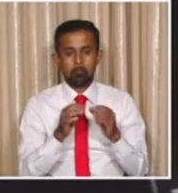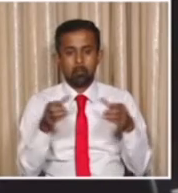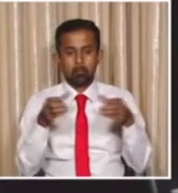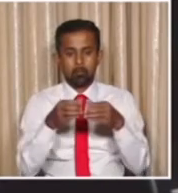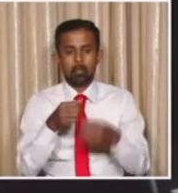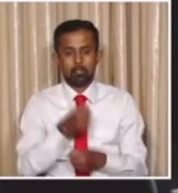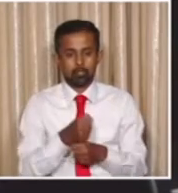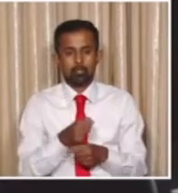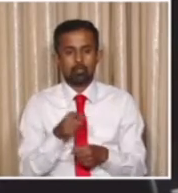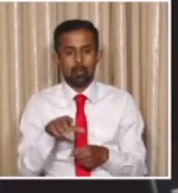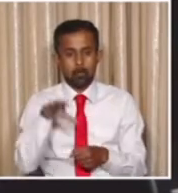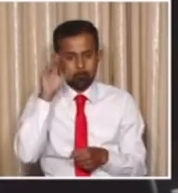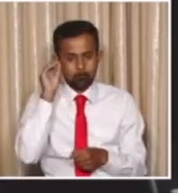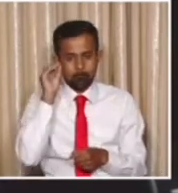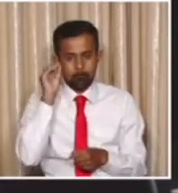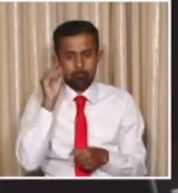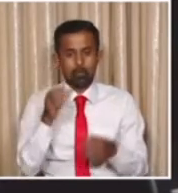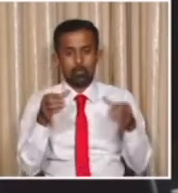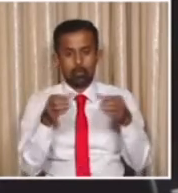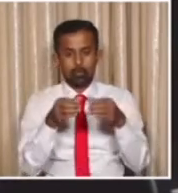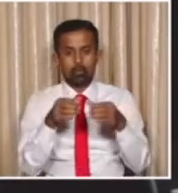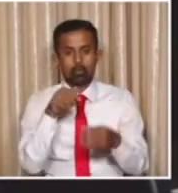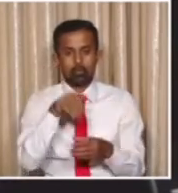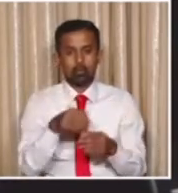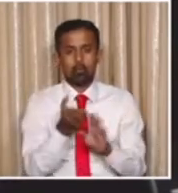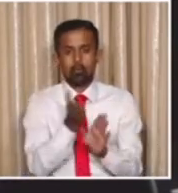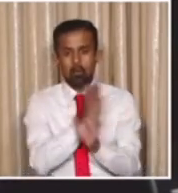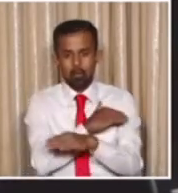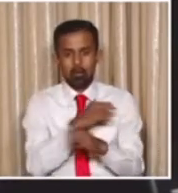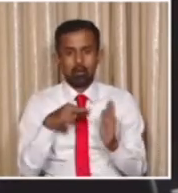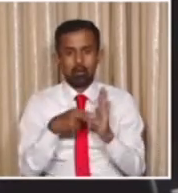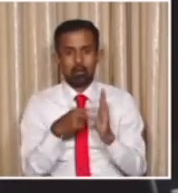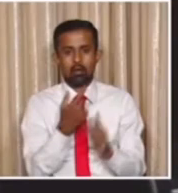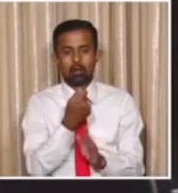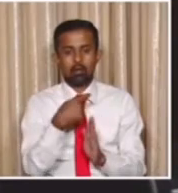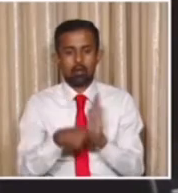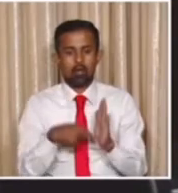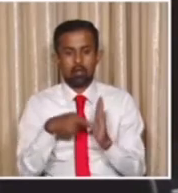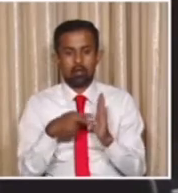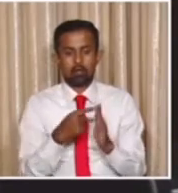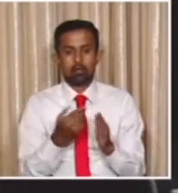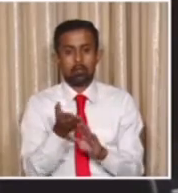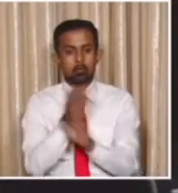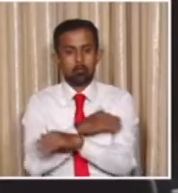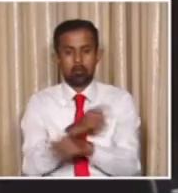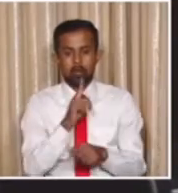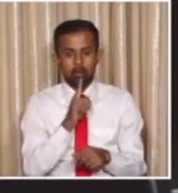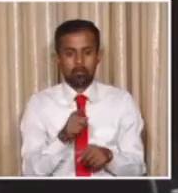ආණ්ඩුවම පිළිගන්න ආයතන ඒ ආයතනය වුණත් මීට කලින් ආර්ථිකයේ ශ්‍රී ලංකාවේ ආර්ථිකය ගැන කරපු පුරෝකථනයට